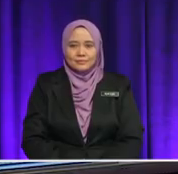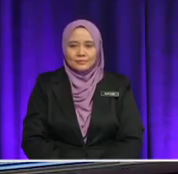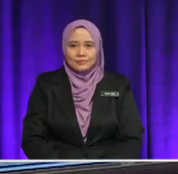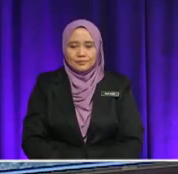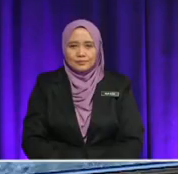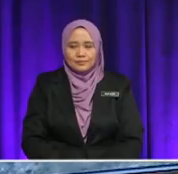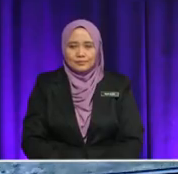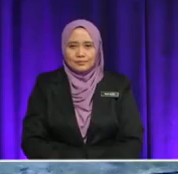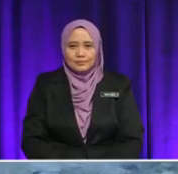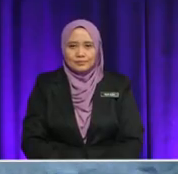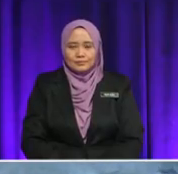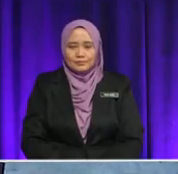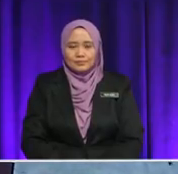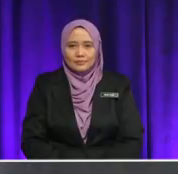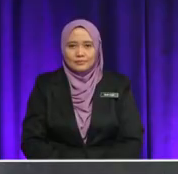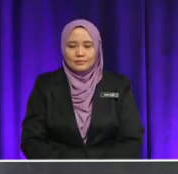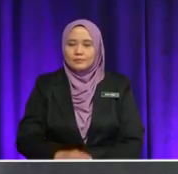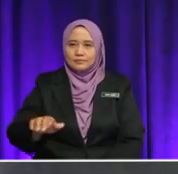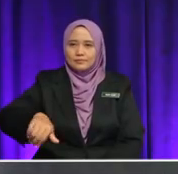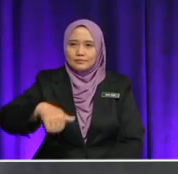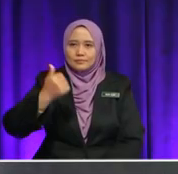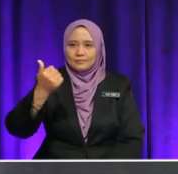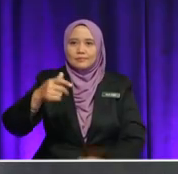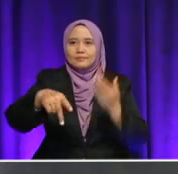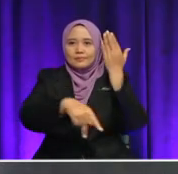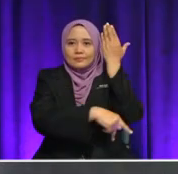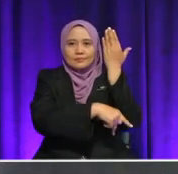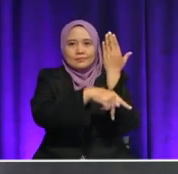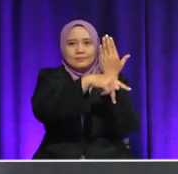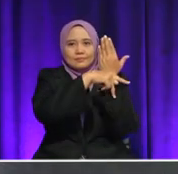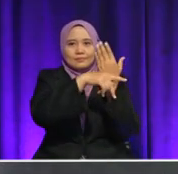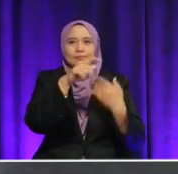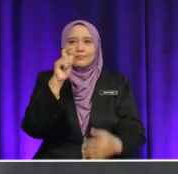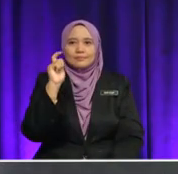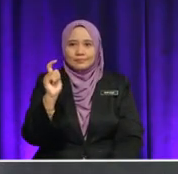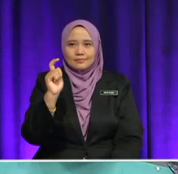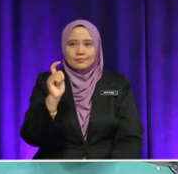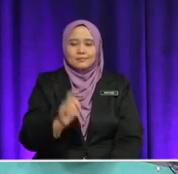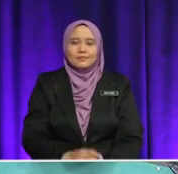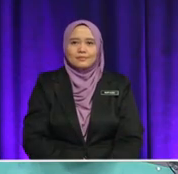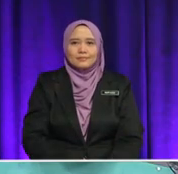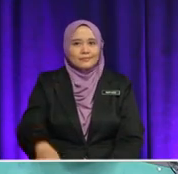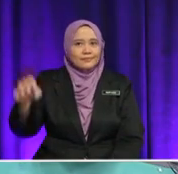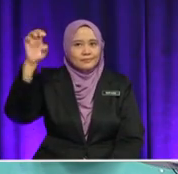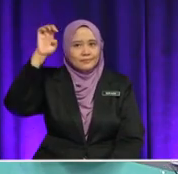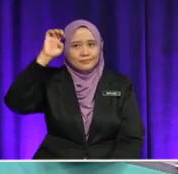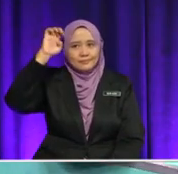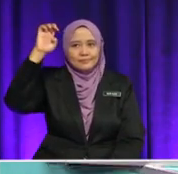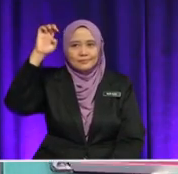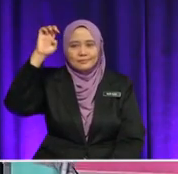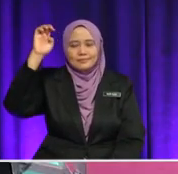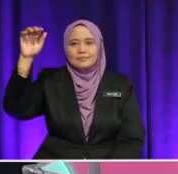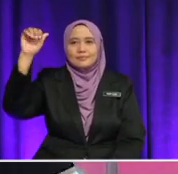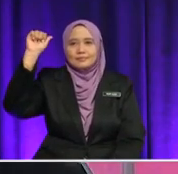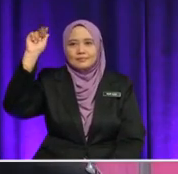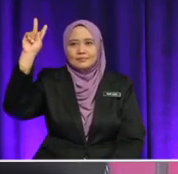mengundi sedan pemenang bagi padiman X yang dipertandingkan pada hari ini adalah NC Akmal Bintaro